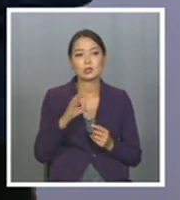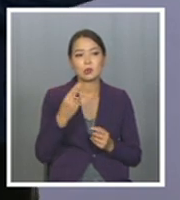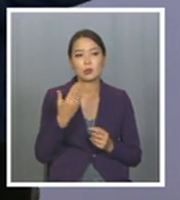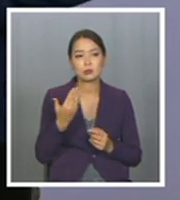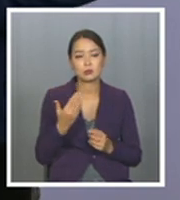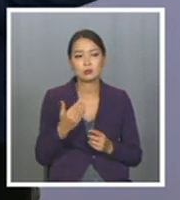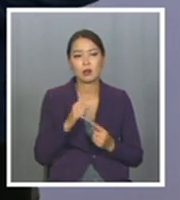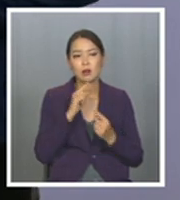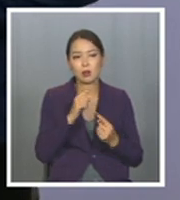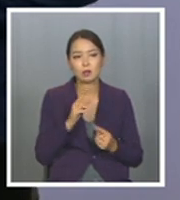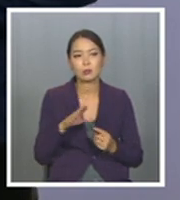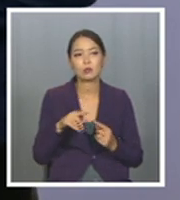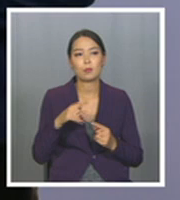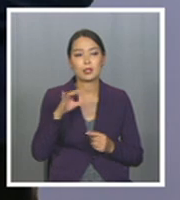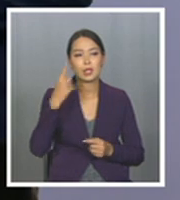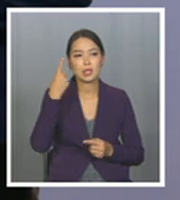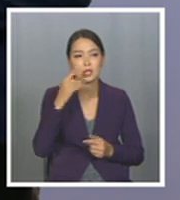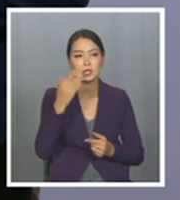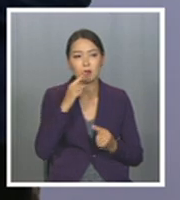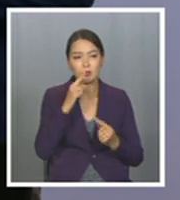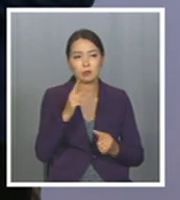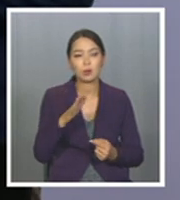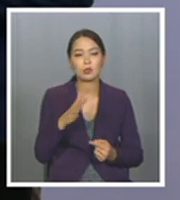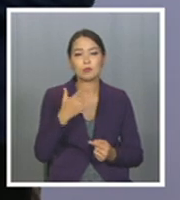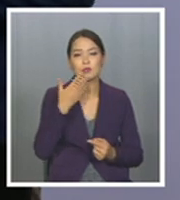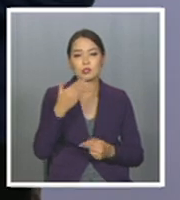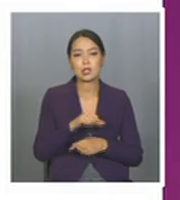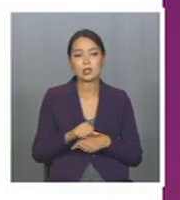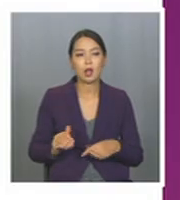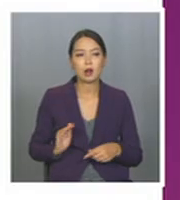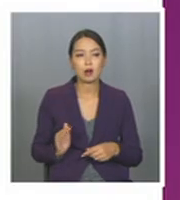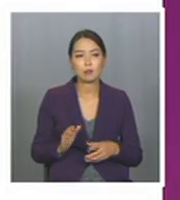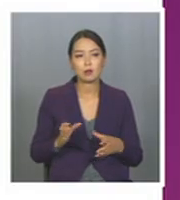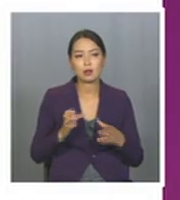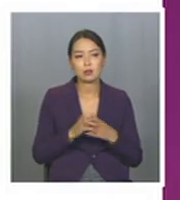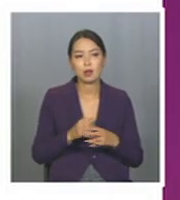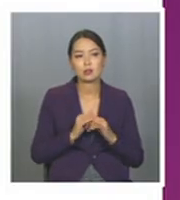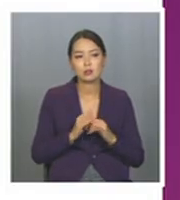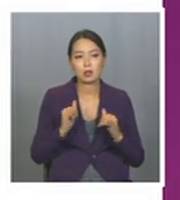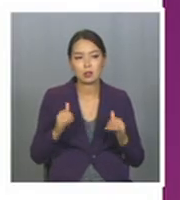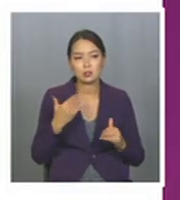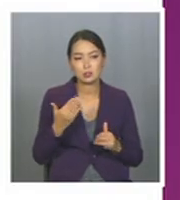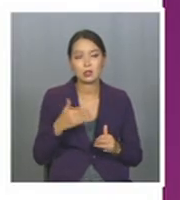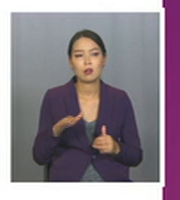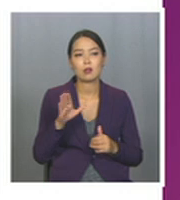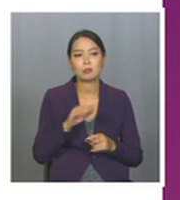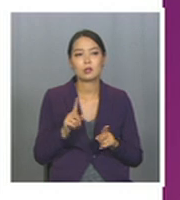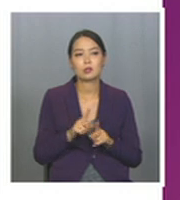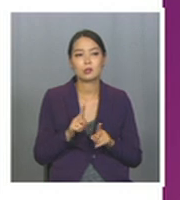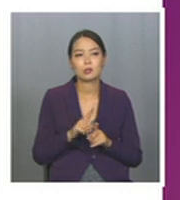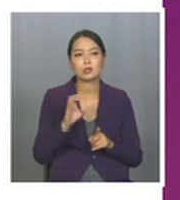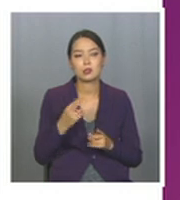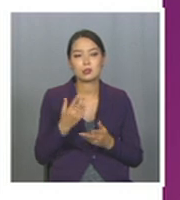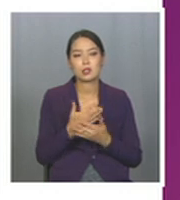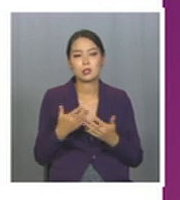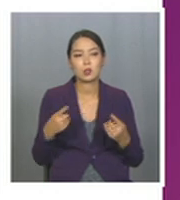кезекте шетел капиталының арта түсуі, ал кеңес қоғамын білесіздер, өнім өндіру бойынша нақты бәсекелестерге жол бергісі